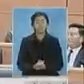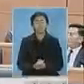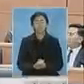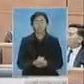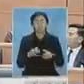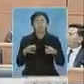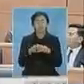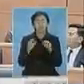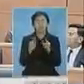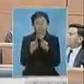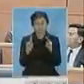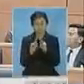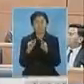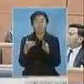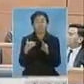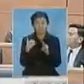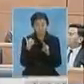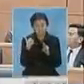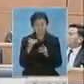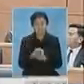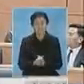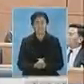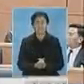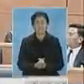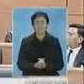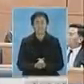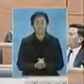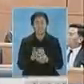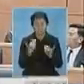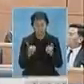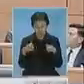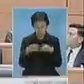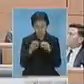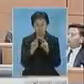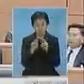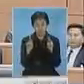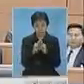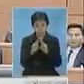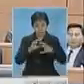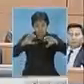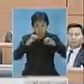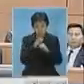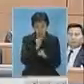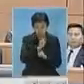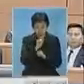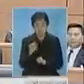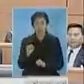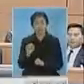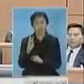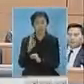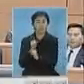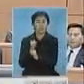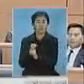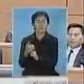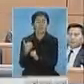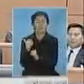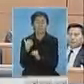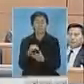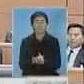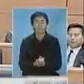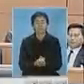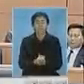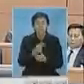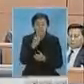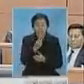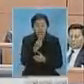คณะกรรมการอีกนะครับแต่คราวนี้ไม่ใช่รัฐบาลตั้งฮะสวท่านก็ตั้งก็จะเห็นว่า